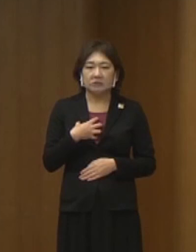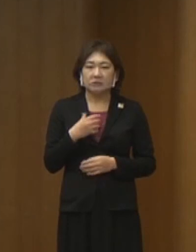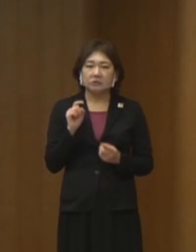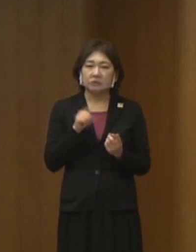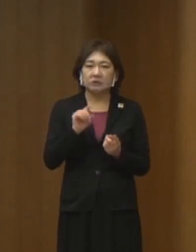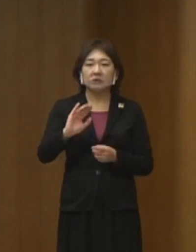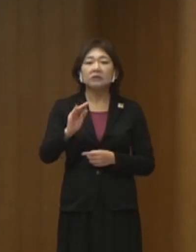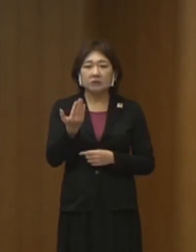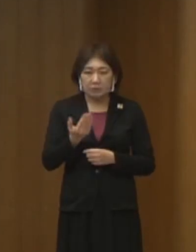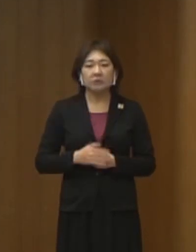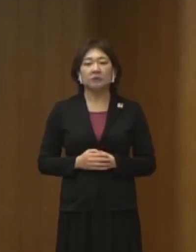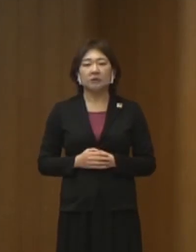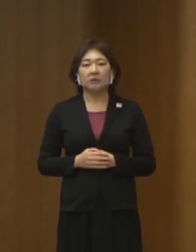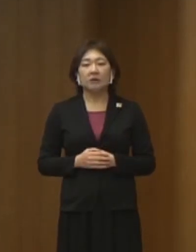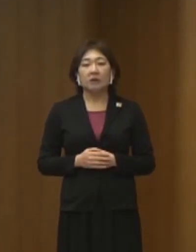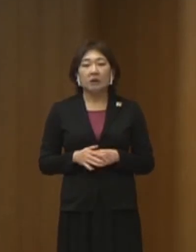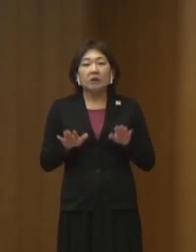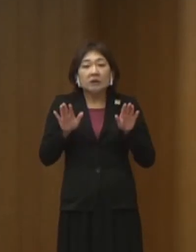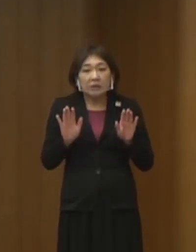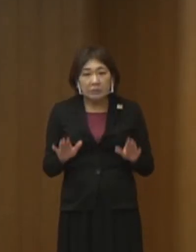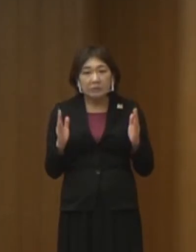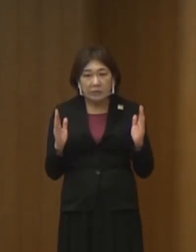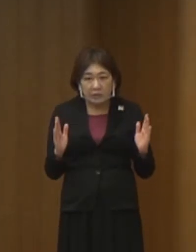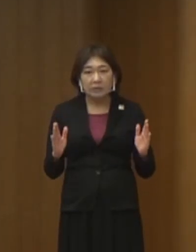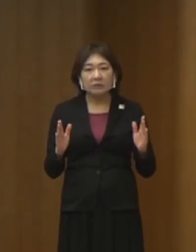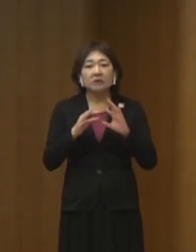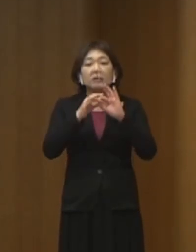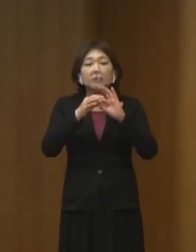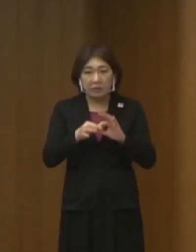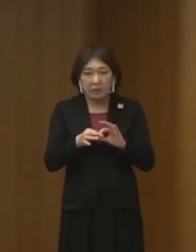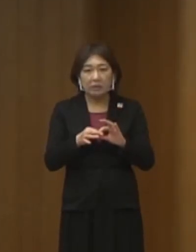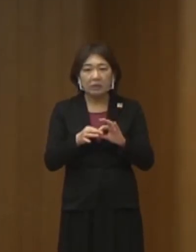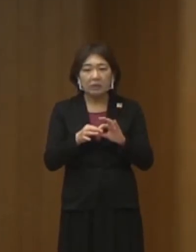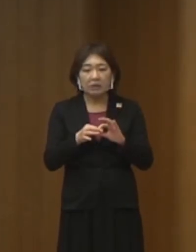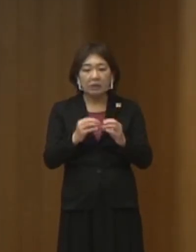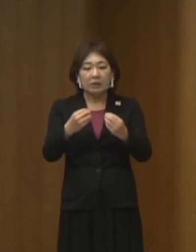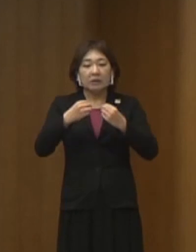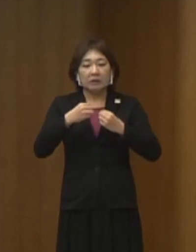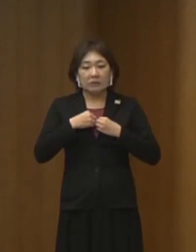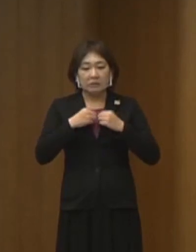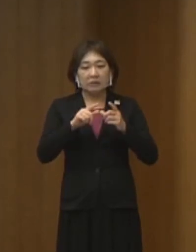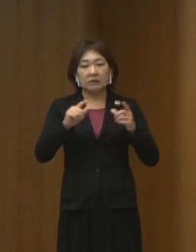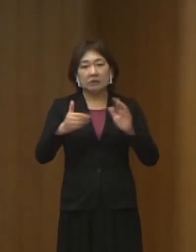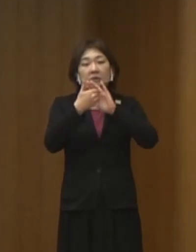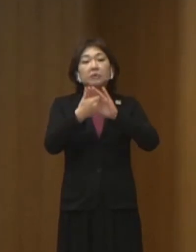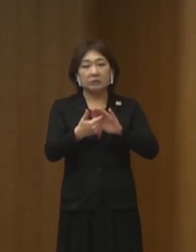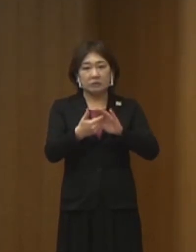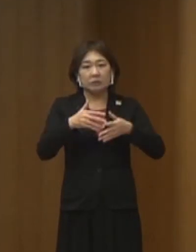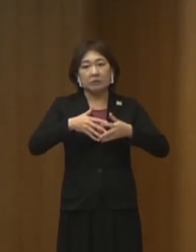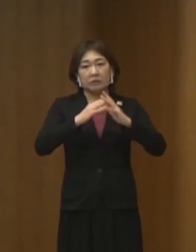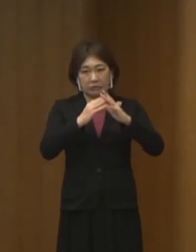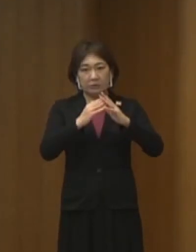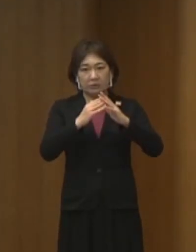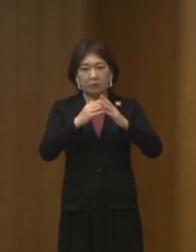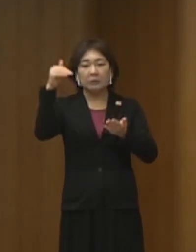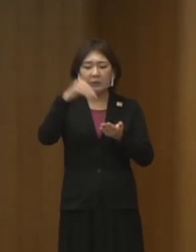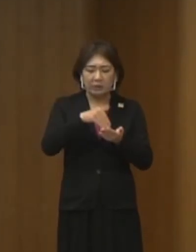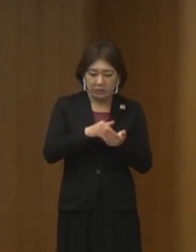が、この時期だからこそ感染拡大防止に向け取り組みを徹底していく必要がござい